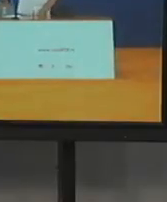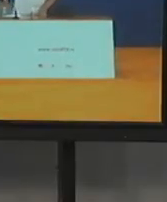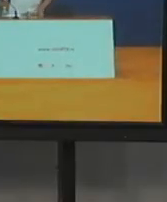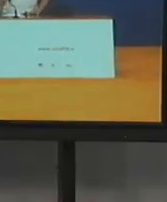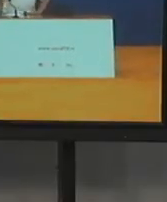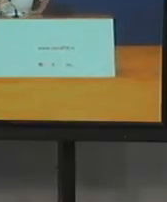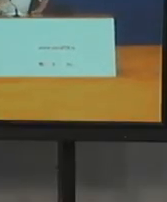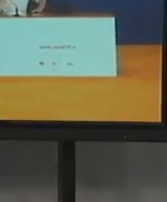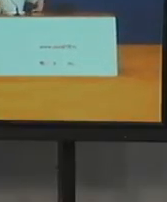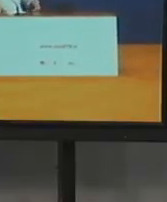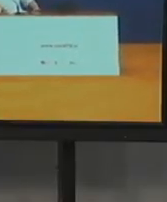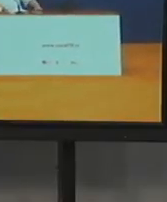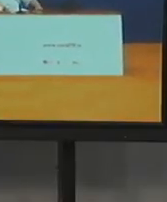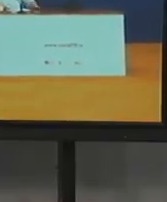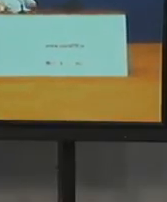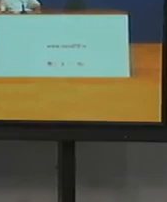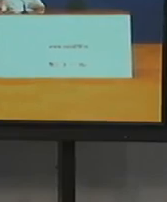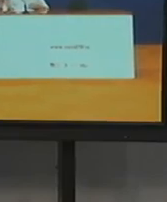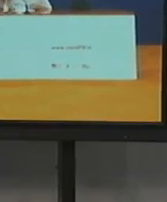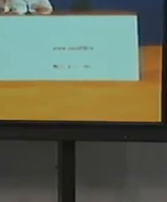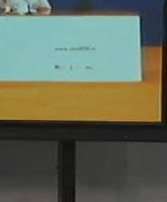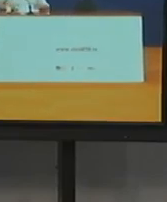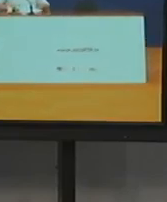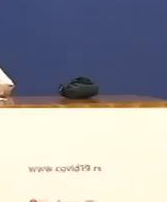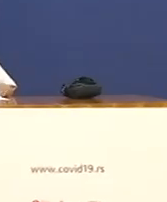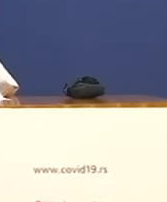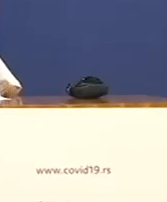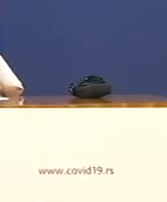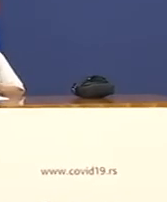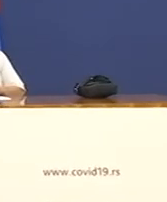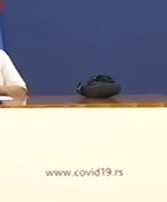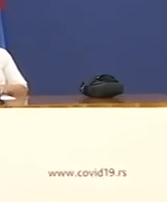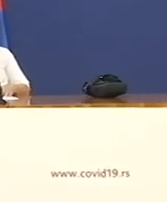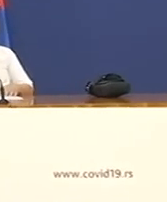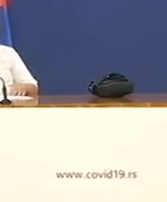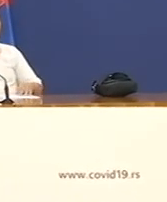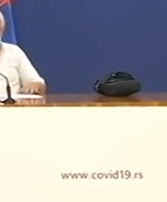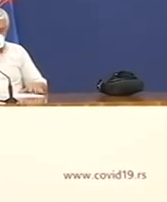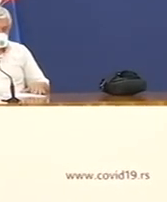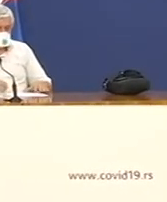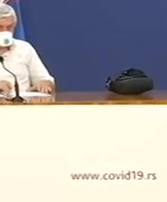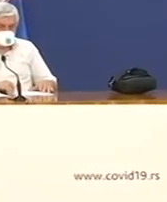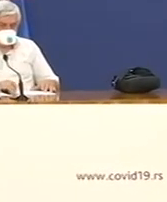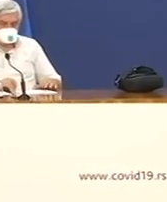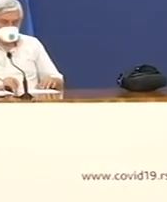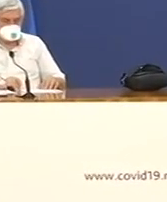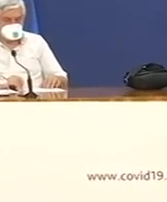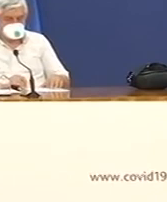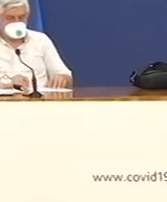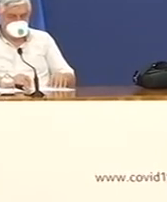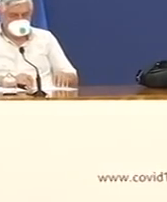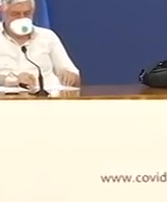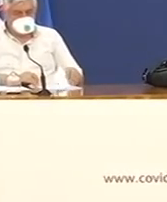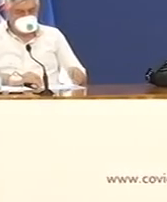Idemo sada u Palatu Srbija, počinje konferencija za novinare. Su sa nama na konferenciji za medije pokrajinski sekretar za zdravstvo, dr.